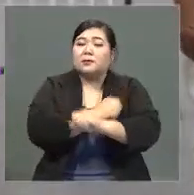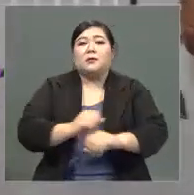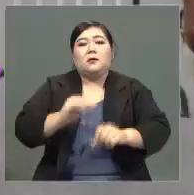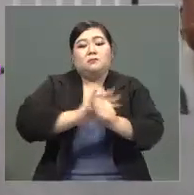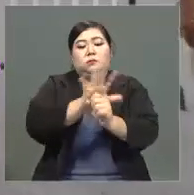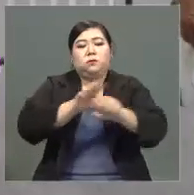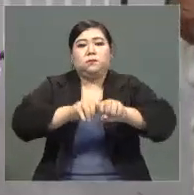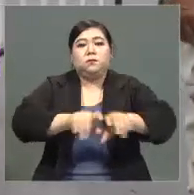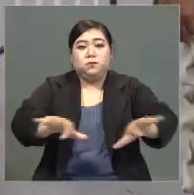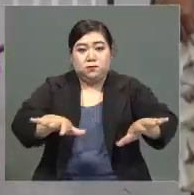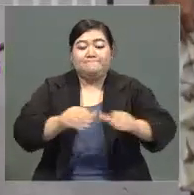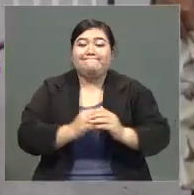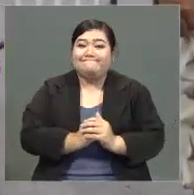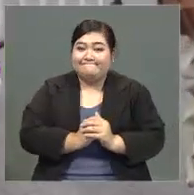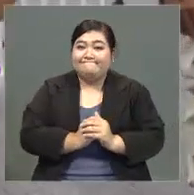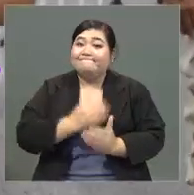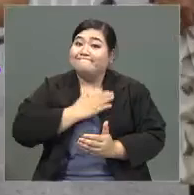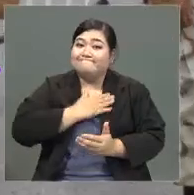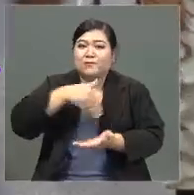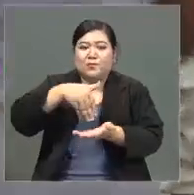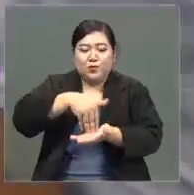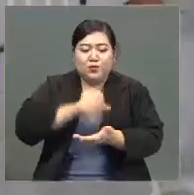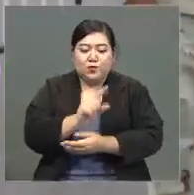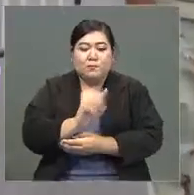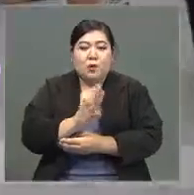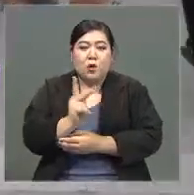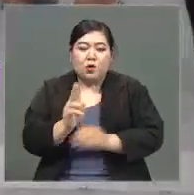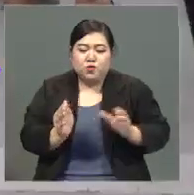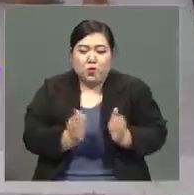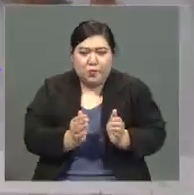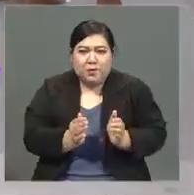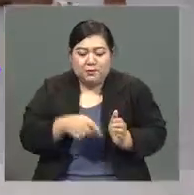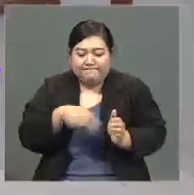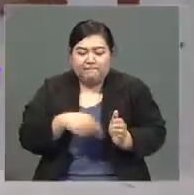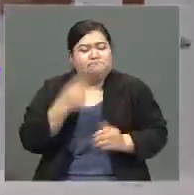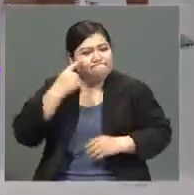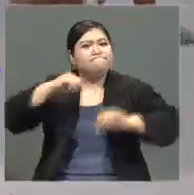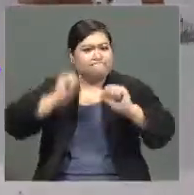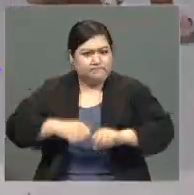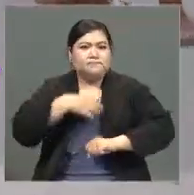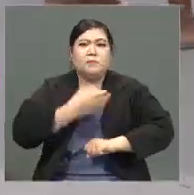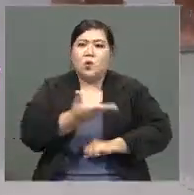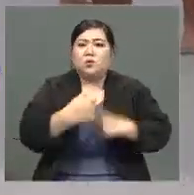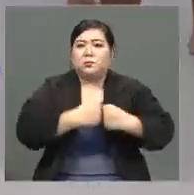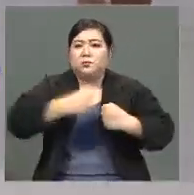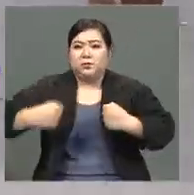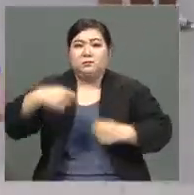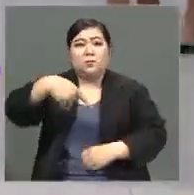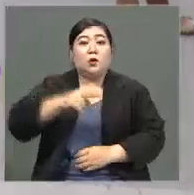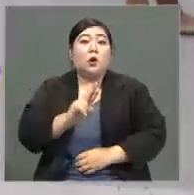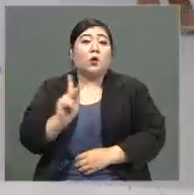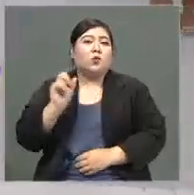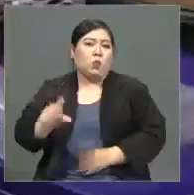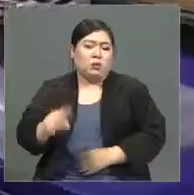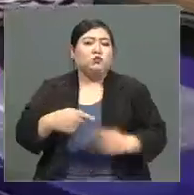ด-19และในฐานะศบค.ชุดเล็กก็ย้ำว่ายังต้องต่อพ.ร.ก.ฉุกเฉินออกไปจากประสบการณ์การทำงานในห้วง